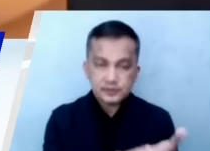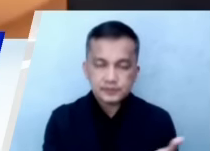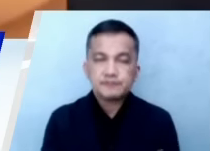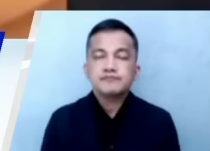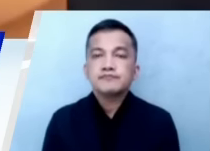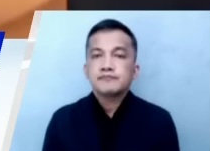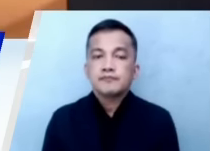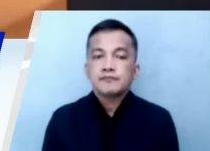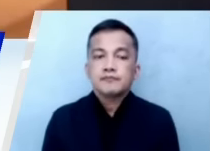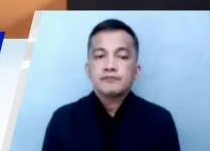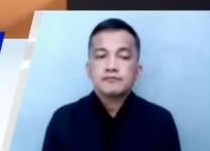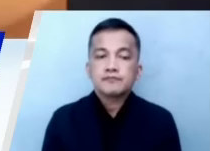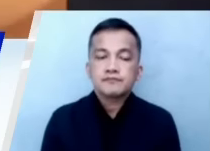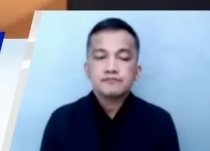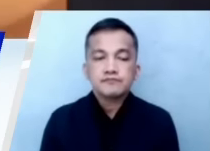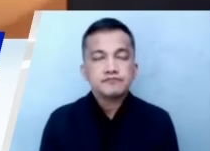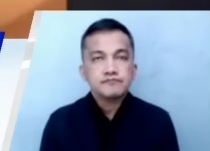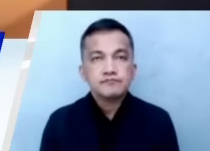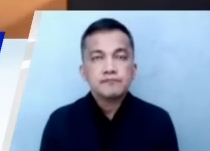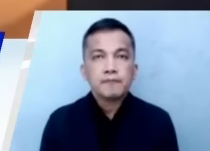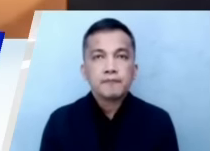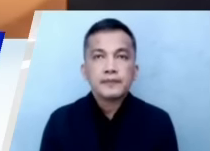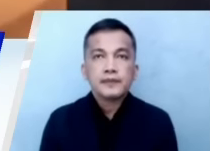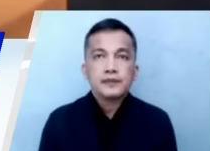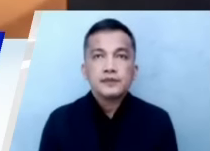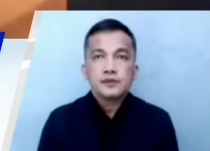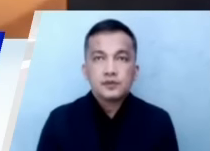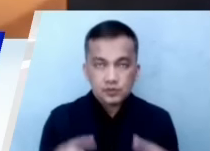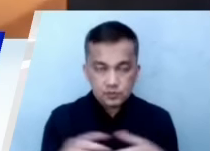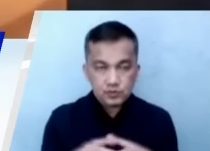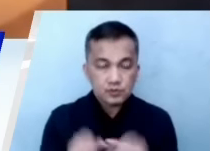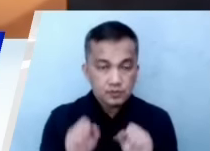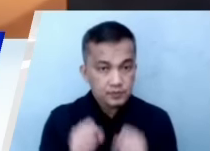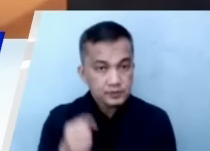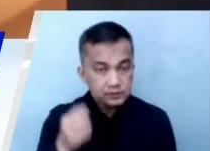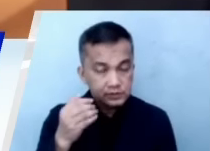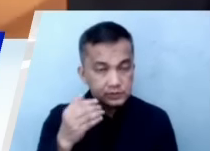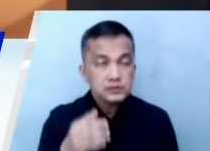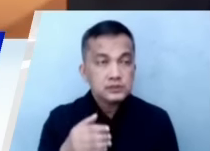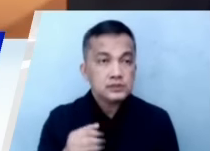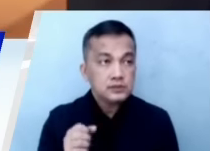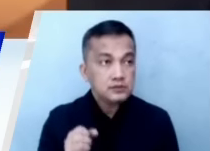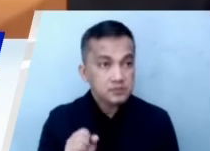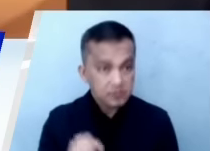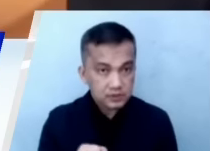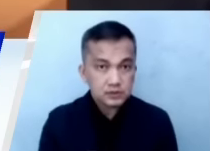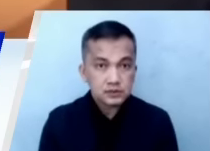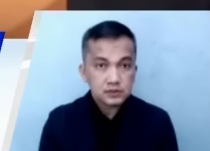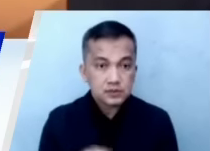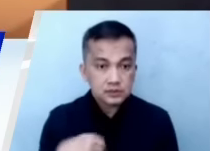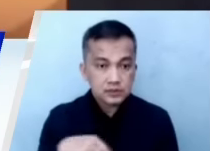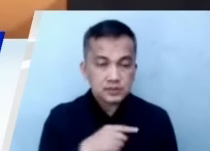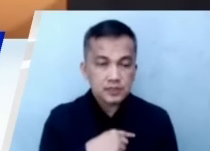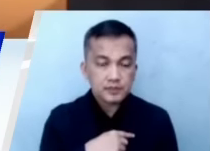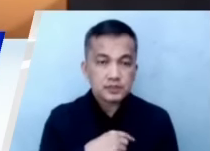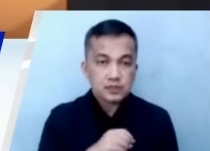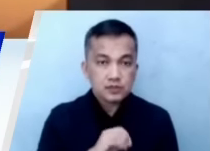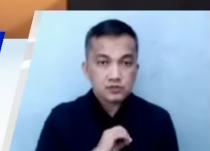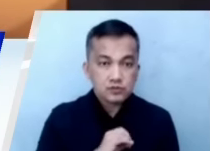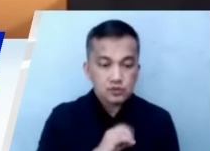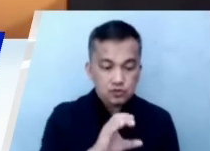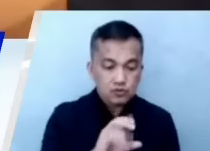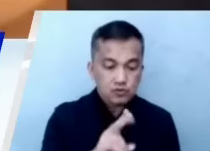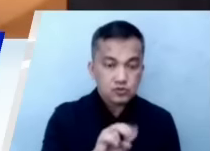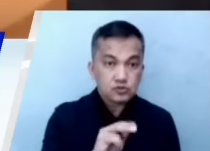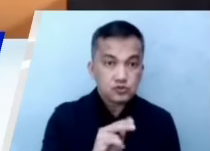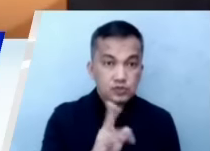Ask the committee kung pwede, no? Kasi nasa amin ang custody niya at